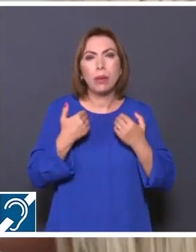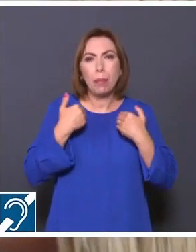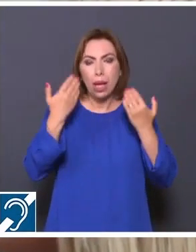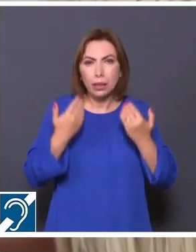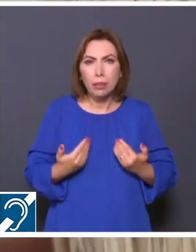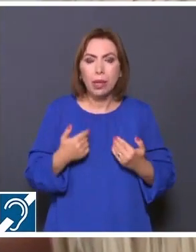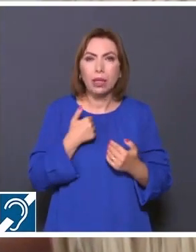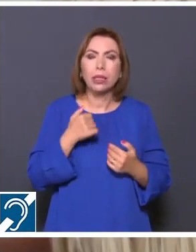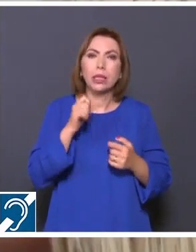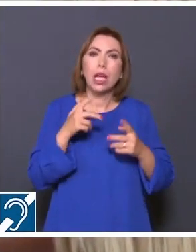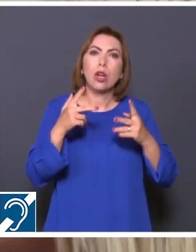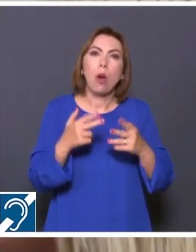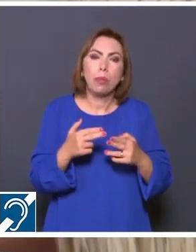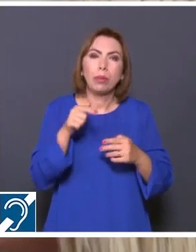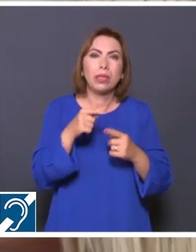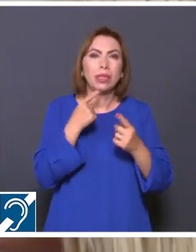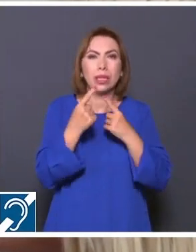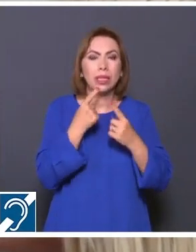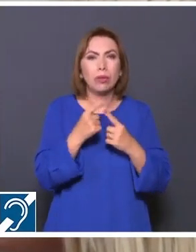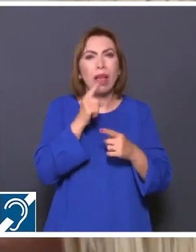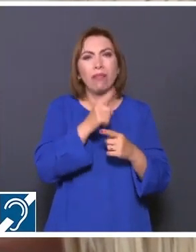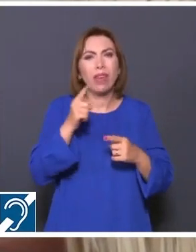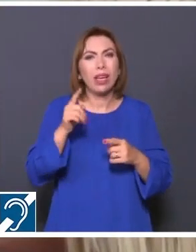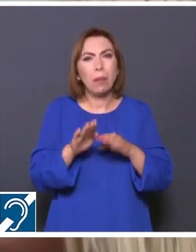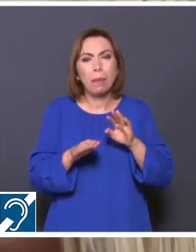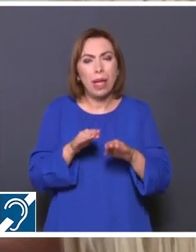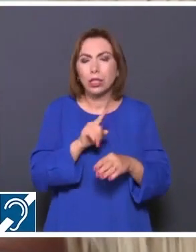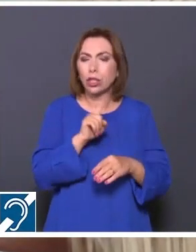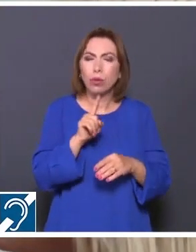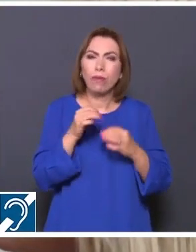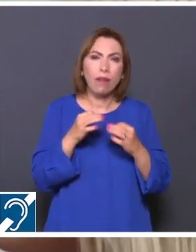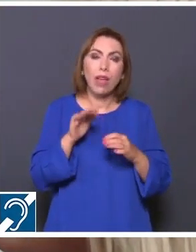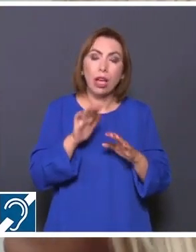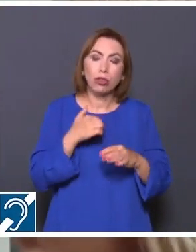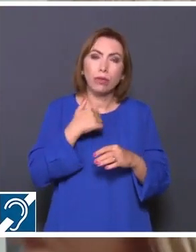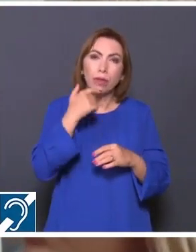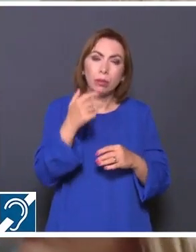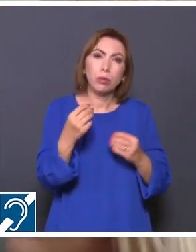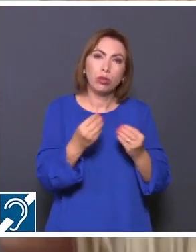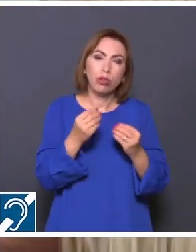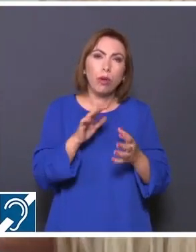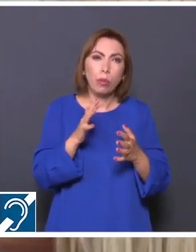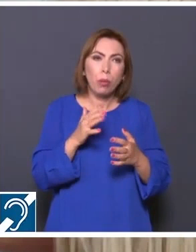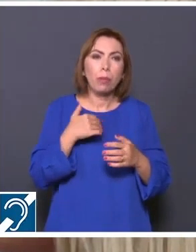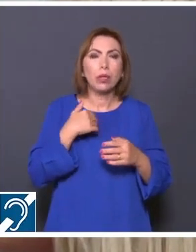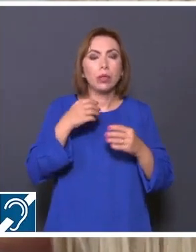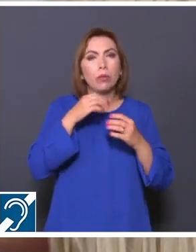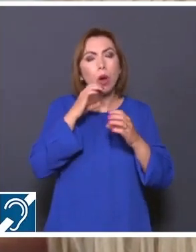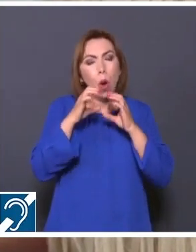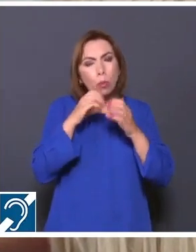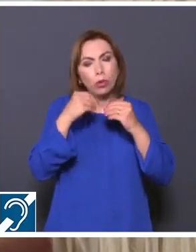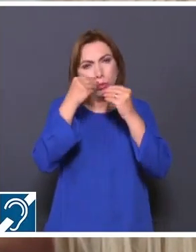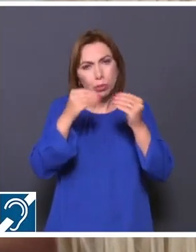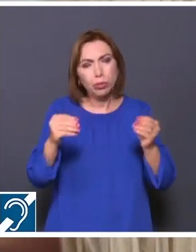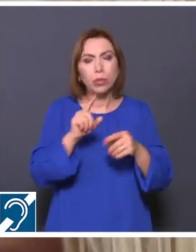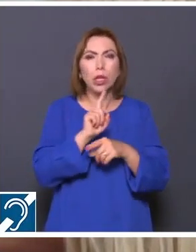să ne oprim la Astfel de discuții la fiecare pas nu va fi așa am v am spus ceva Probabil o să vă mai și comunicăm